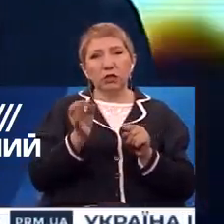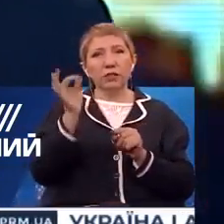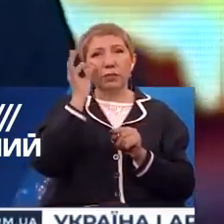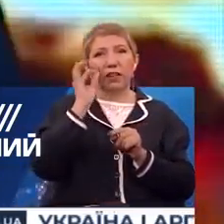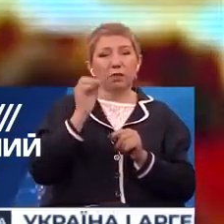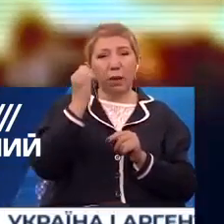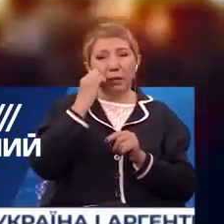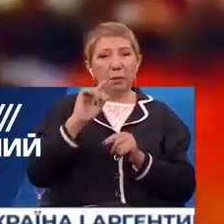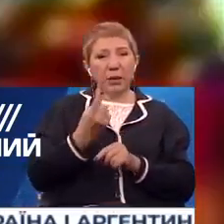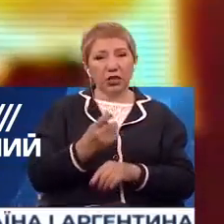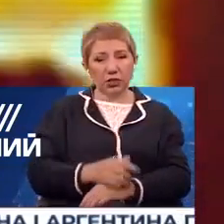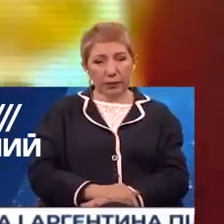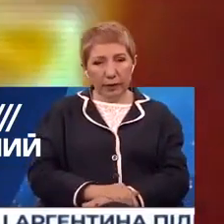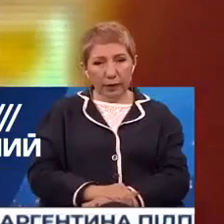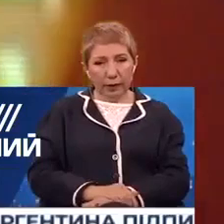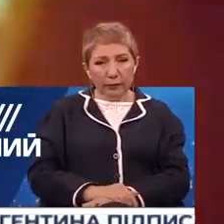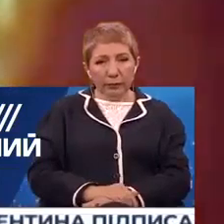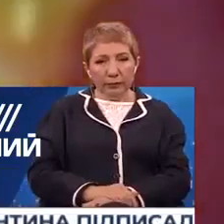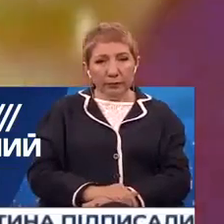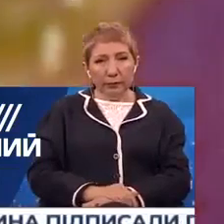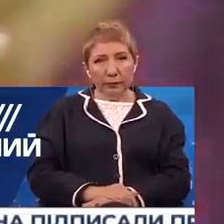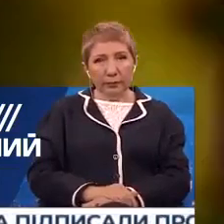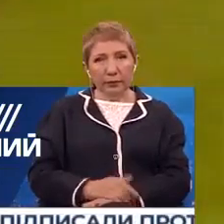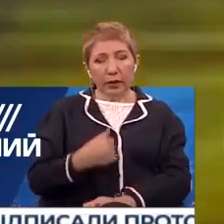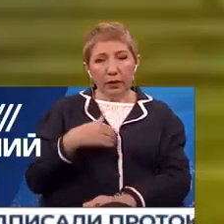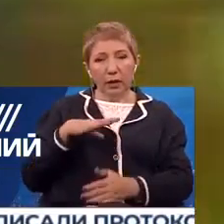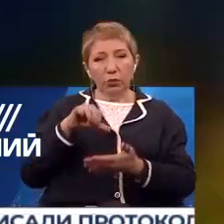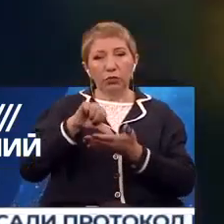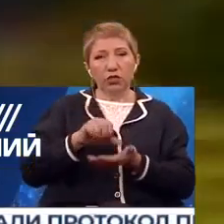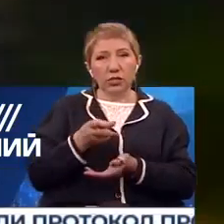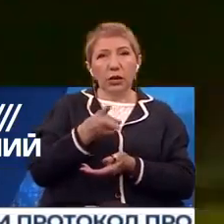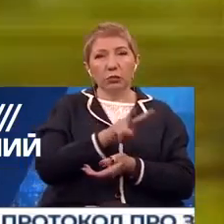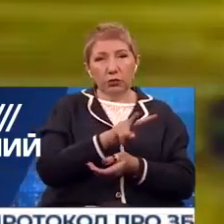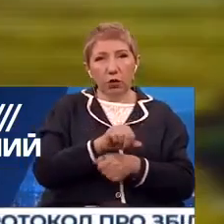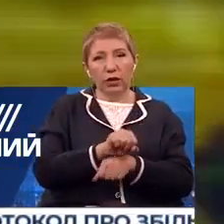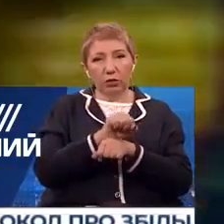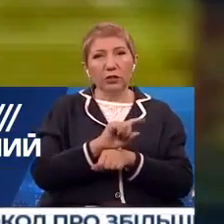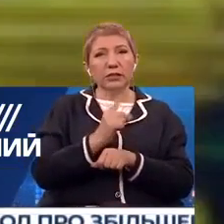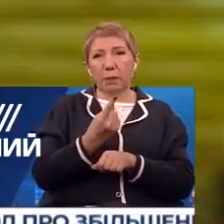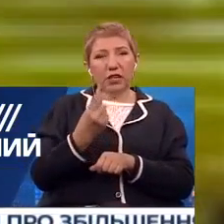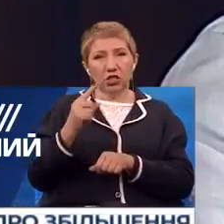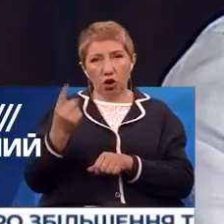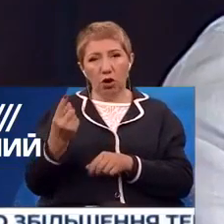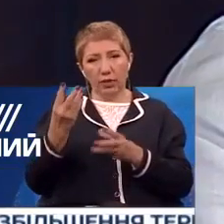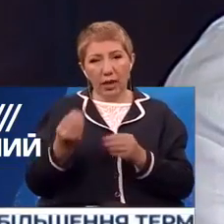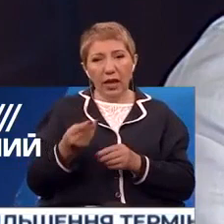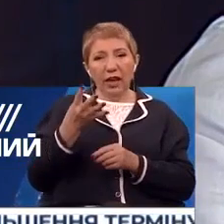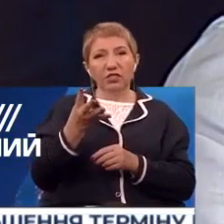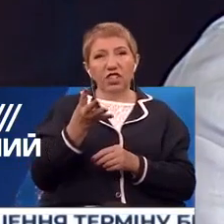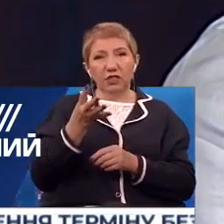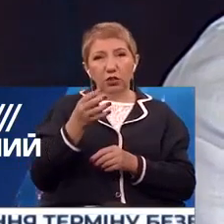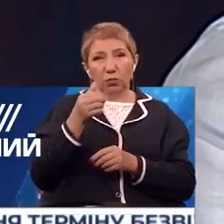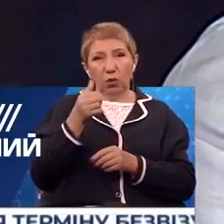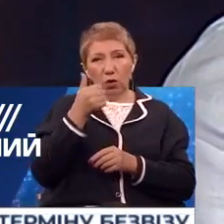пам'яті? Ну, я був учасником двох тих революцій з першого дня. В четвертому році мене швидка забрала